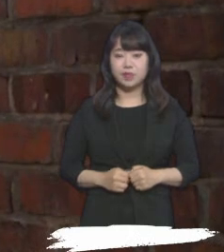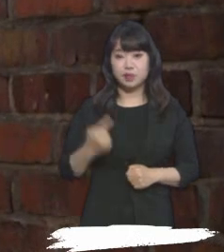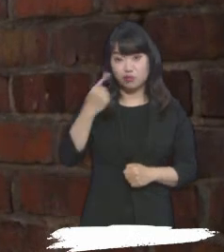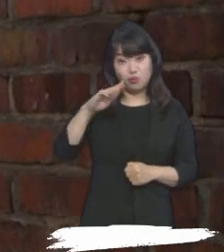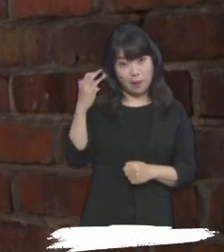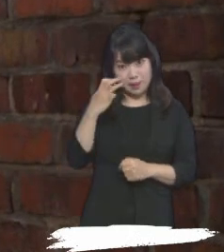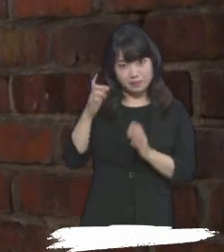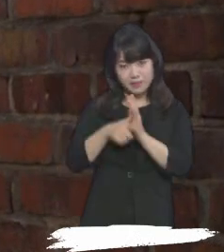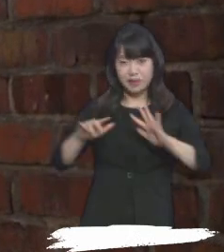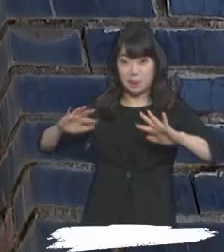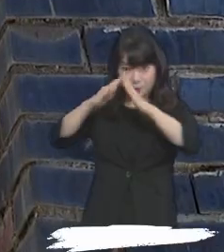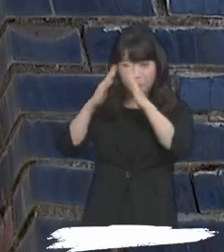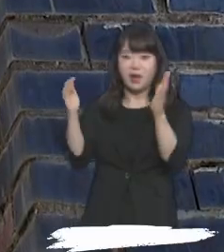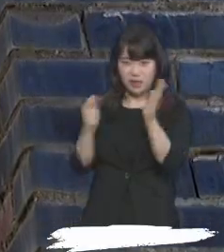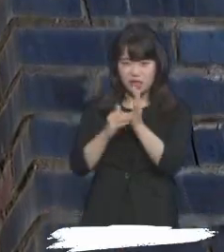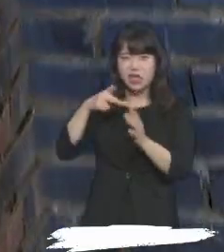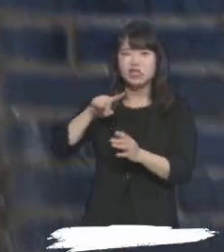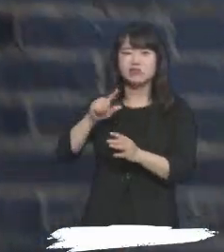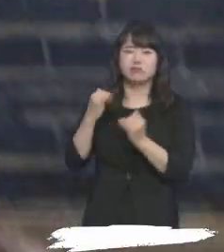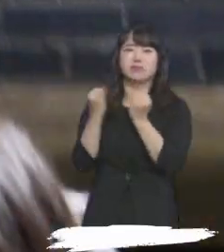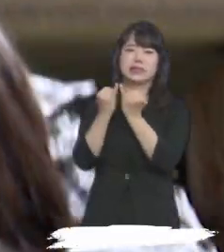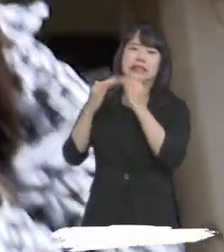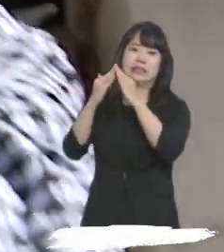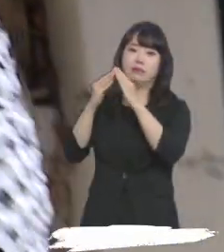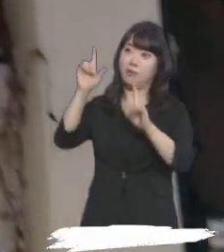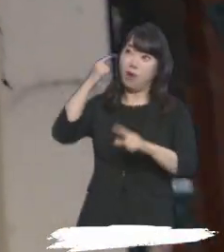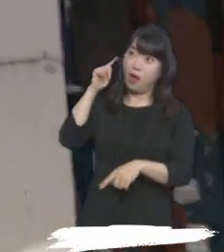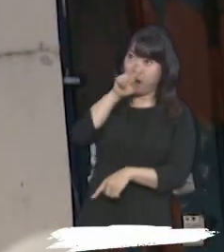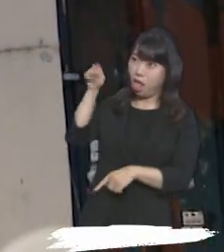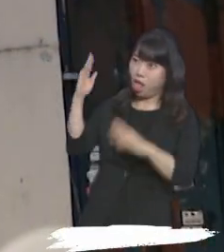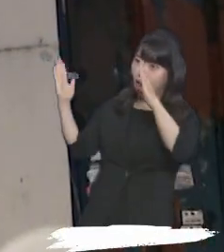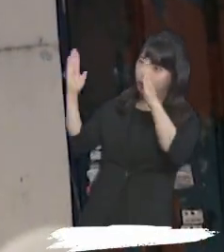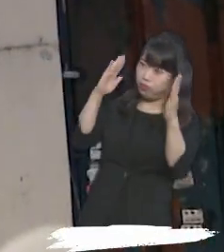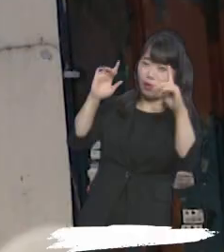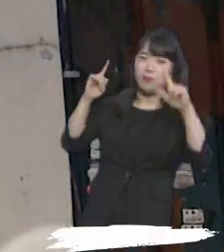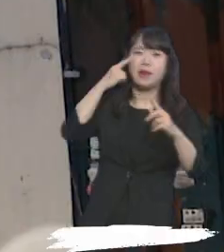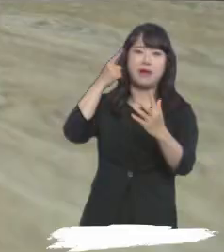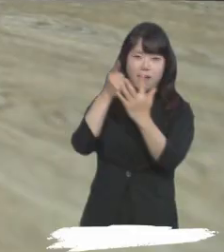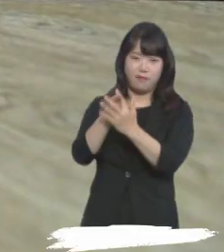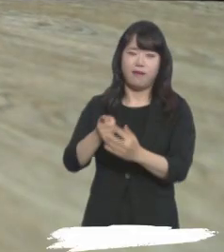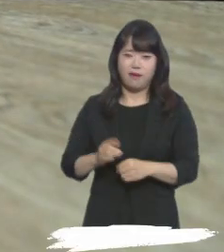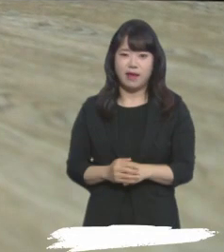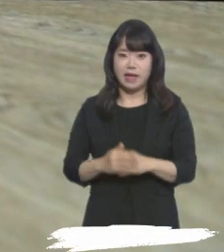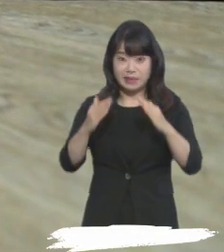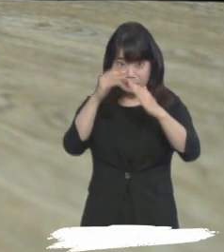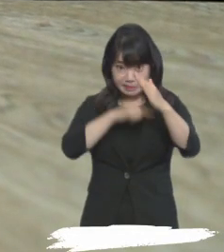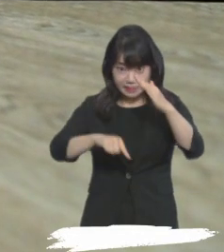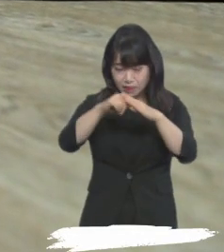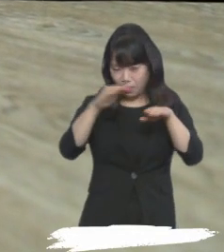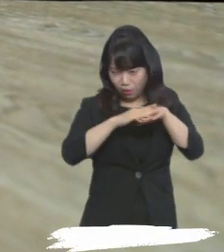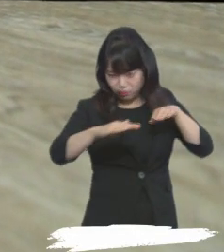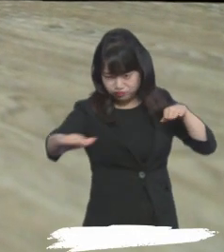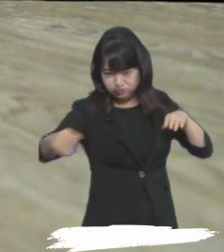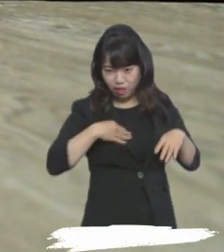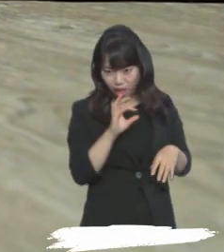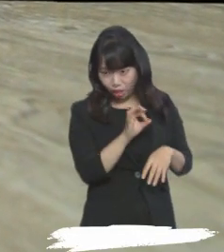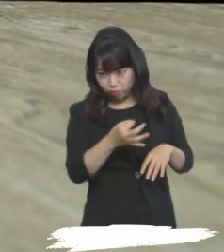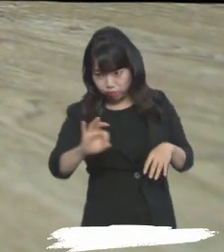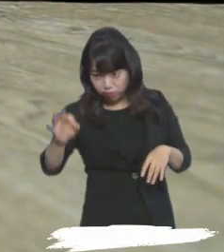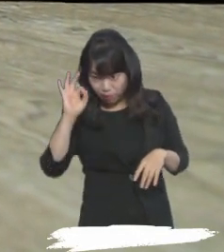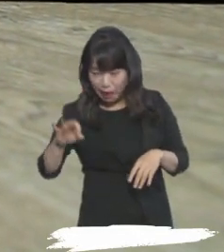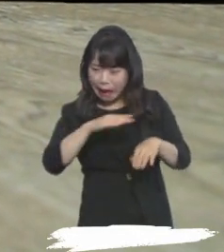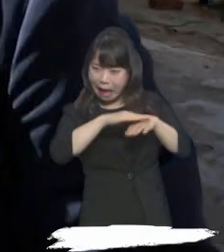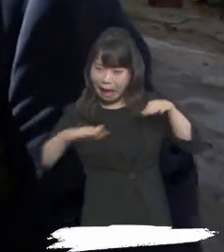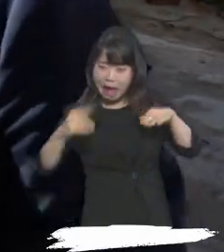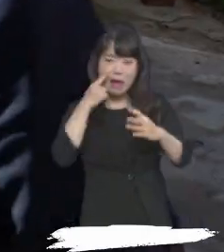80년대 지어진 전정자 씨 집은 한눈에 봐도 집이 기울어진 것을 알 수 있습니다. 집안에서도 기울기를 확연히 느낄 수